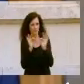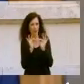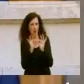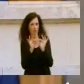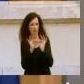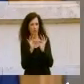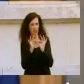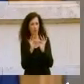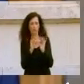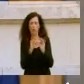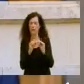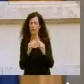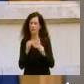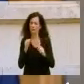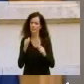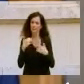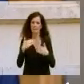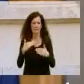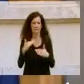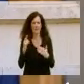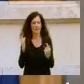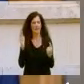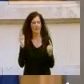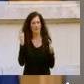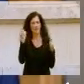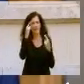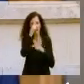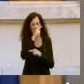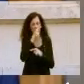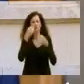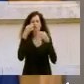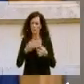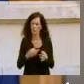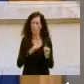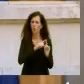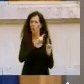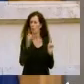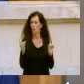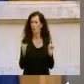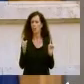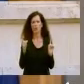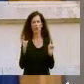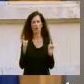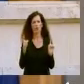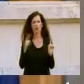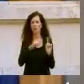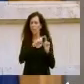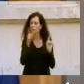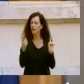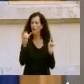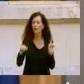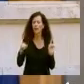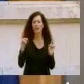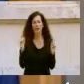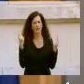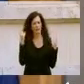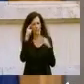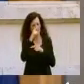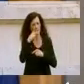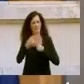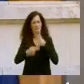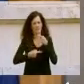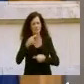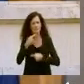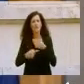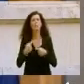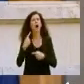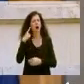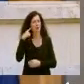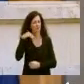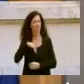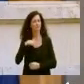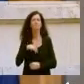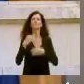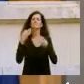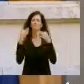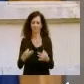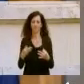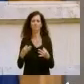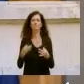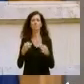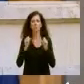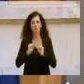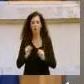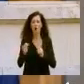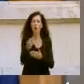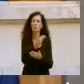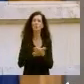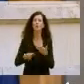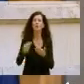dura sino alla fine ma sono consapevole che la fase di elaborazione e messa a punto e realizzazione di un progetto